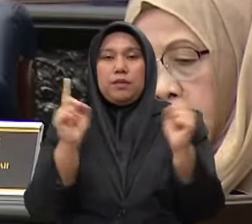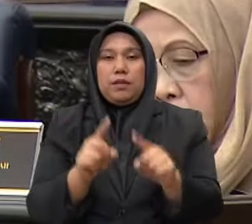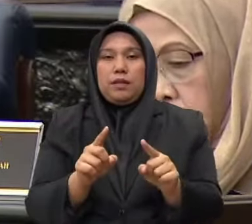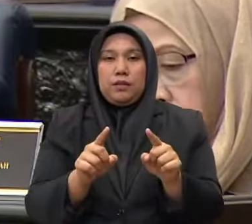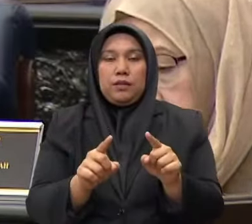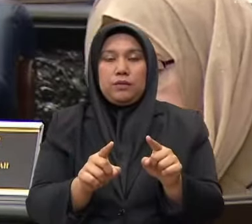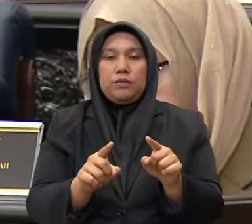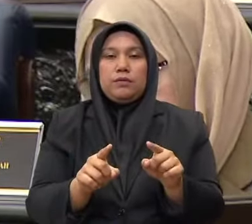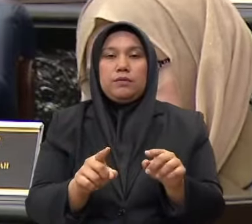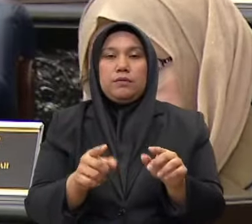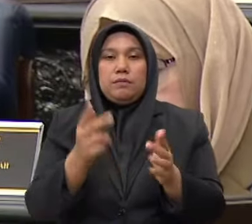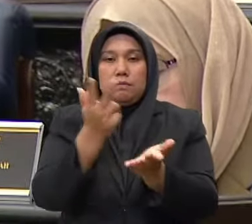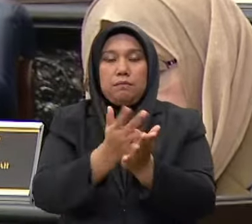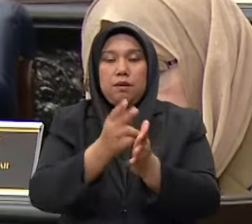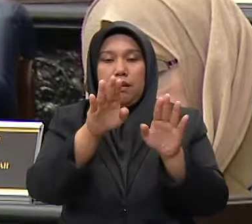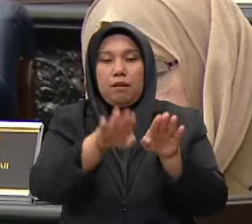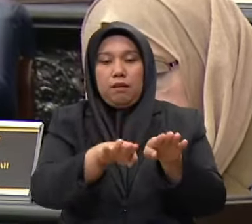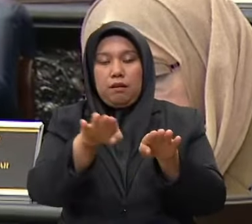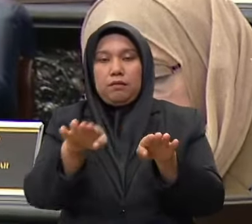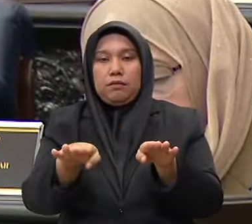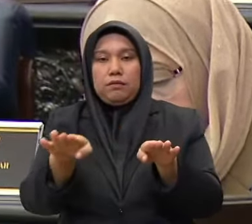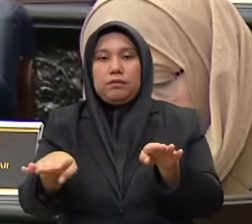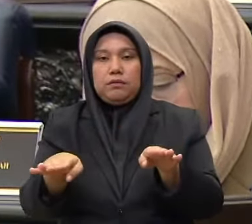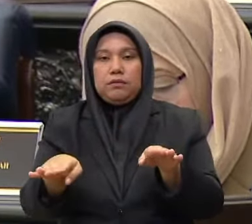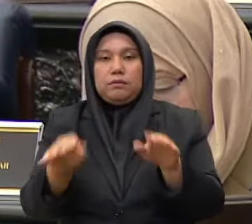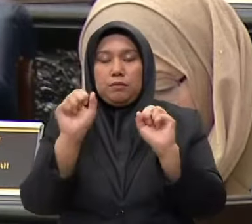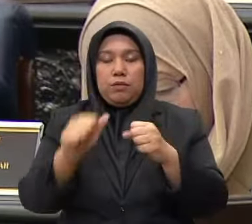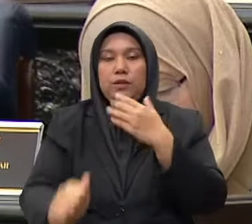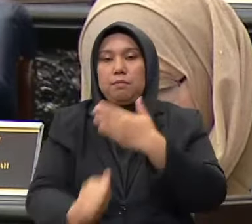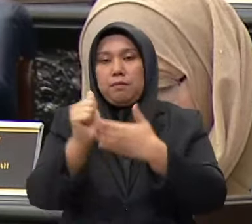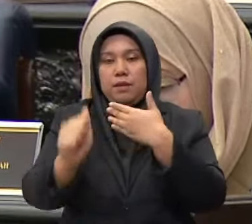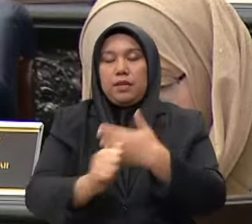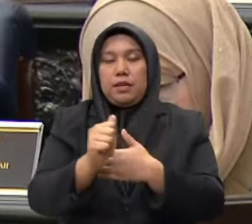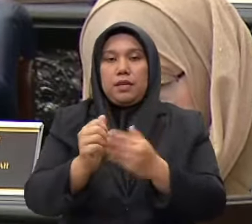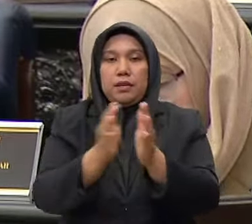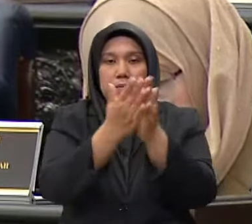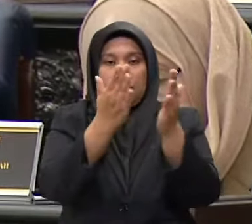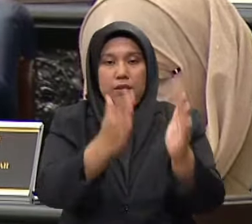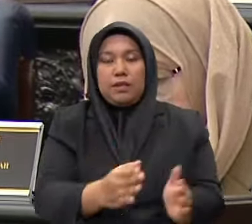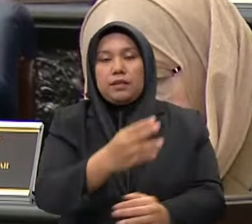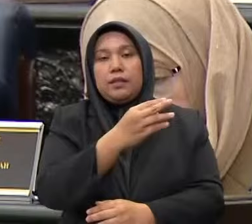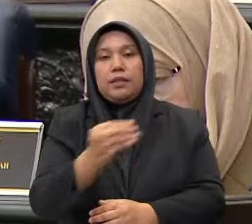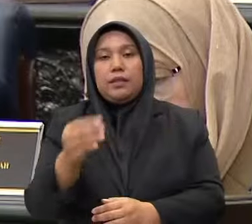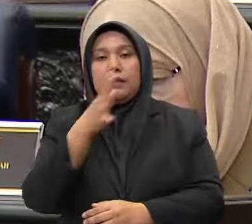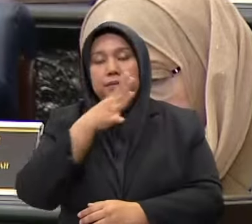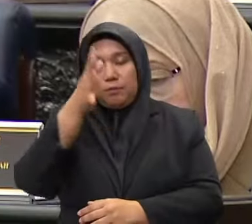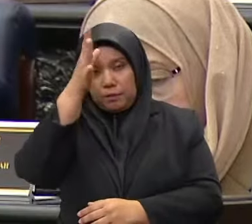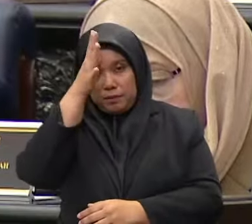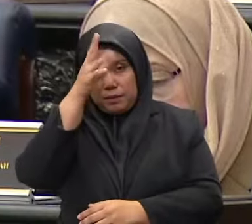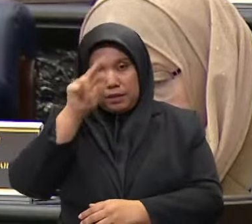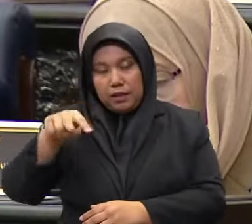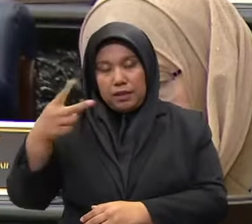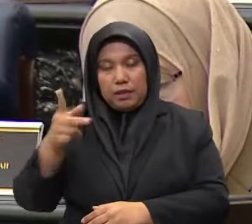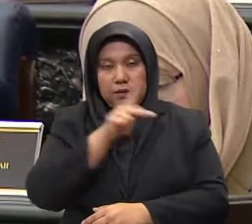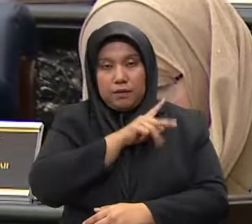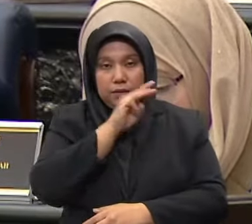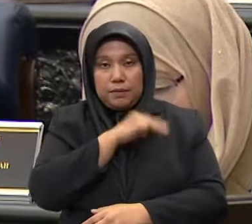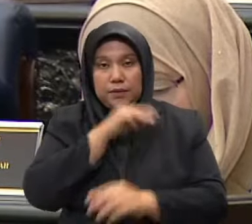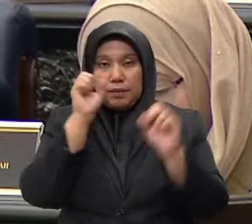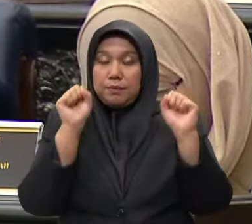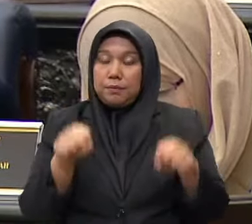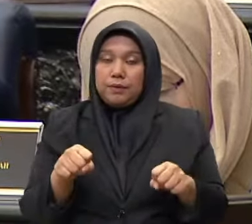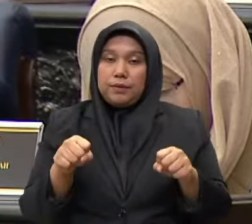boleh membahayakan pelajar dan ibu Bapa ataupun Kementerian boleh satu lagi Kementerian